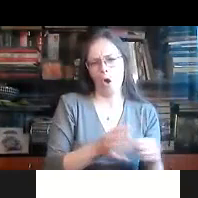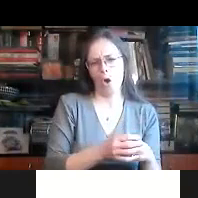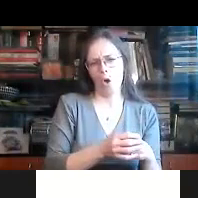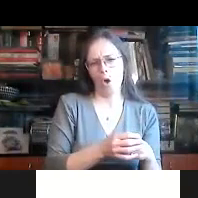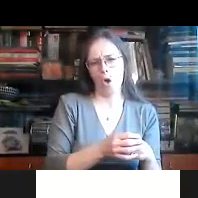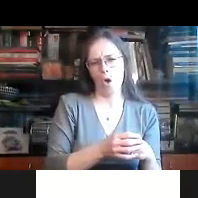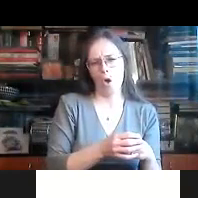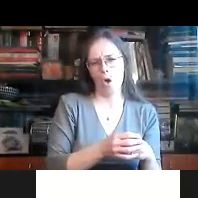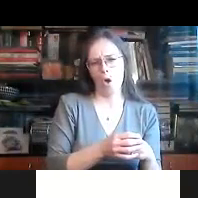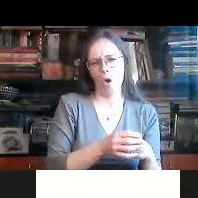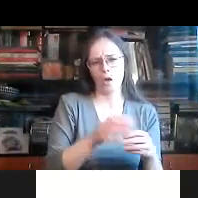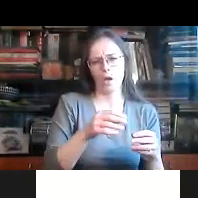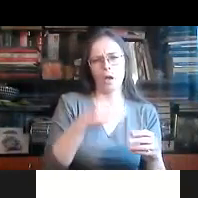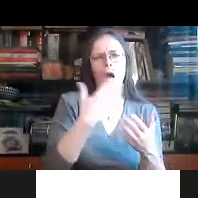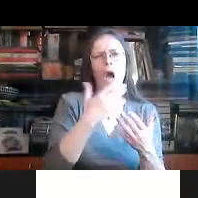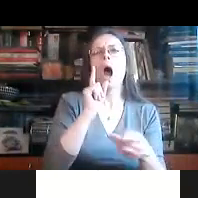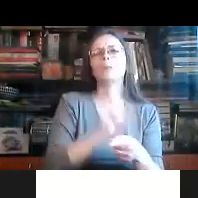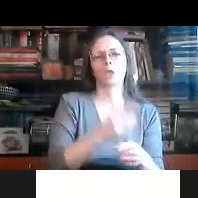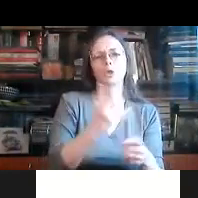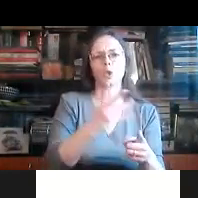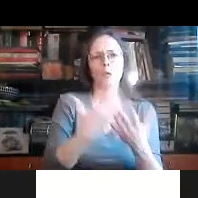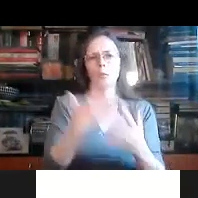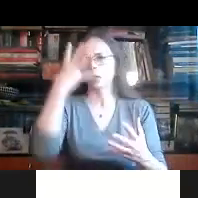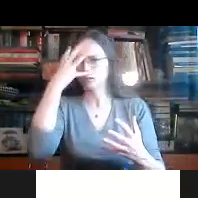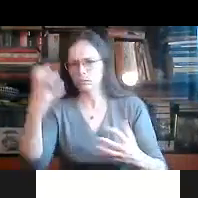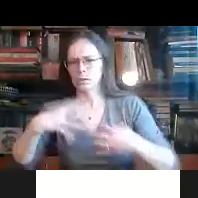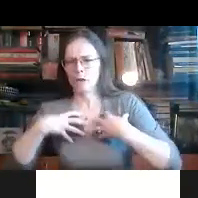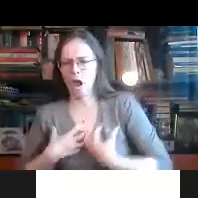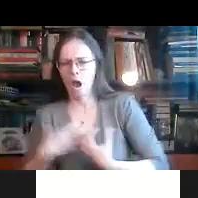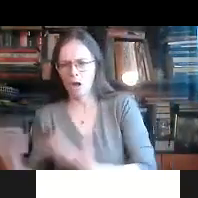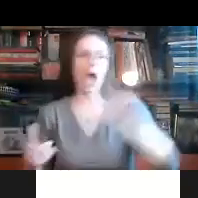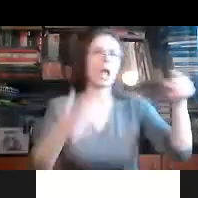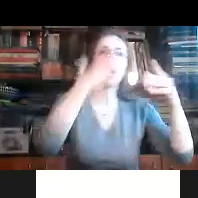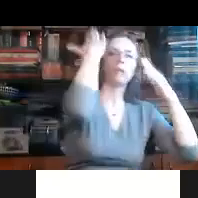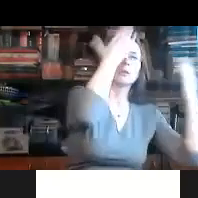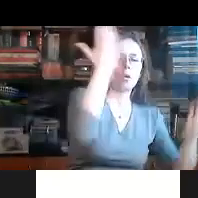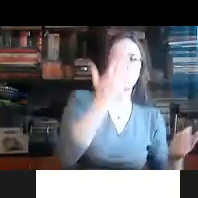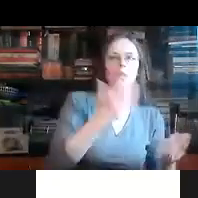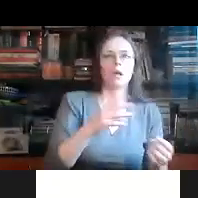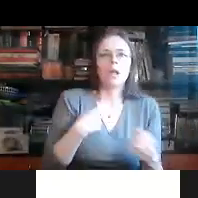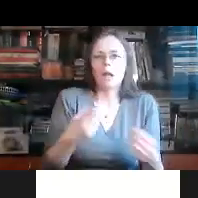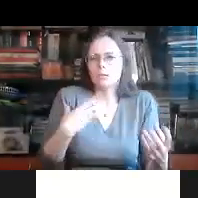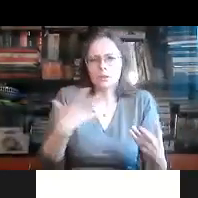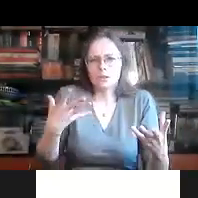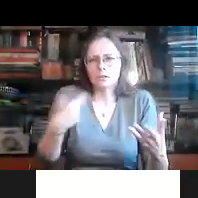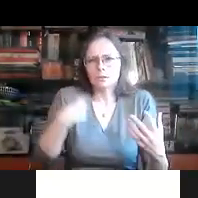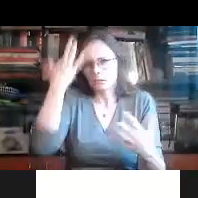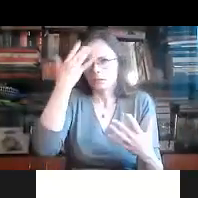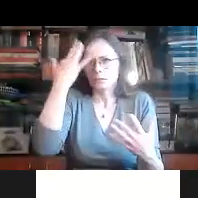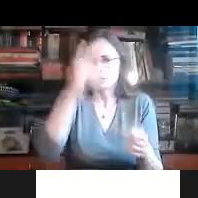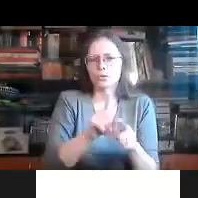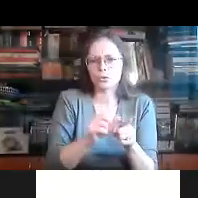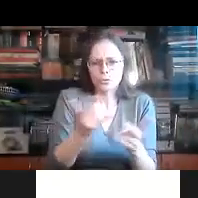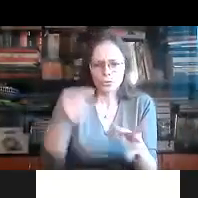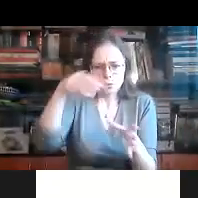другом полюсе трагическое. Мне кажется, что нам нужно то, что находится в середине, то, что нам рассказывает об